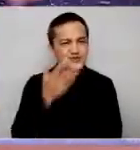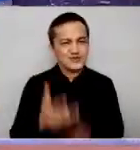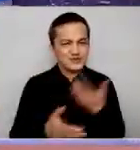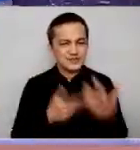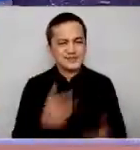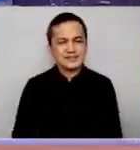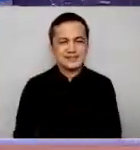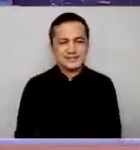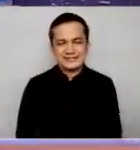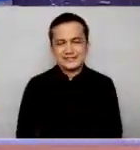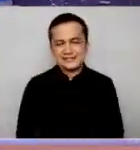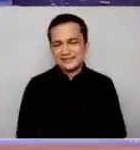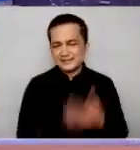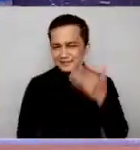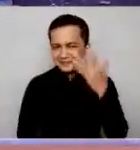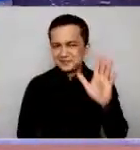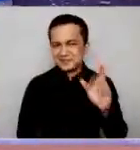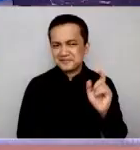Grabe, ang bilis niya!